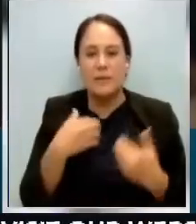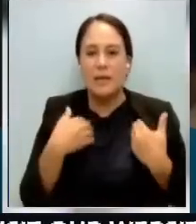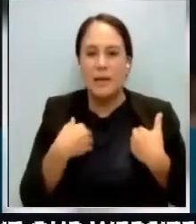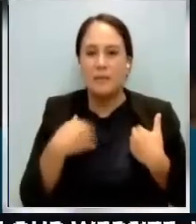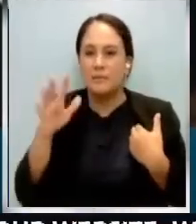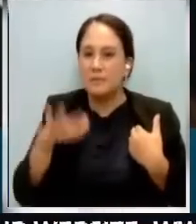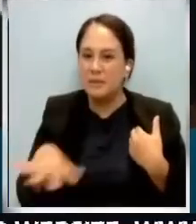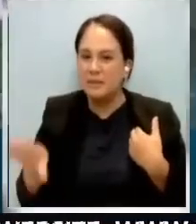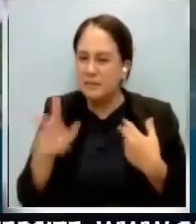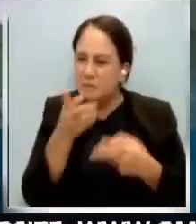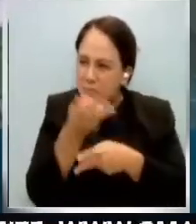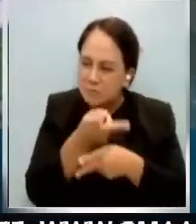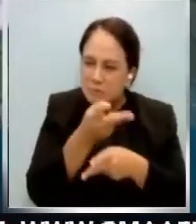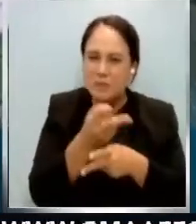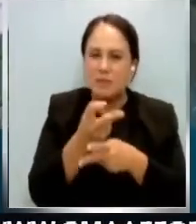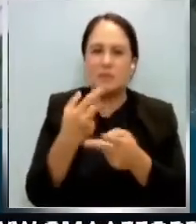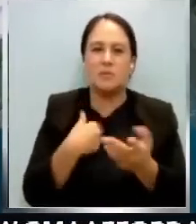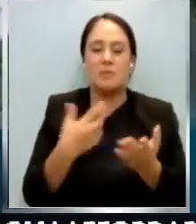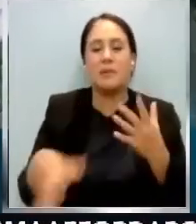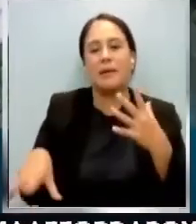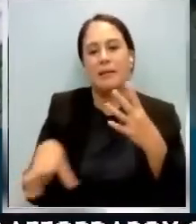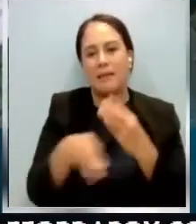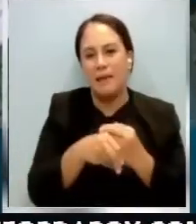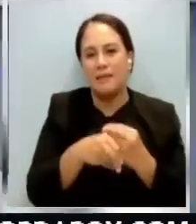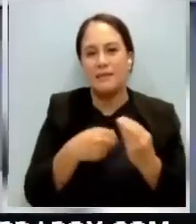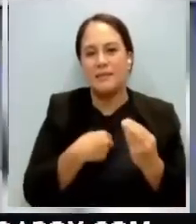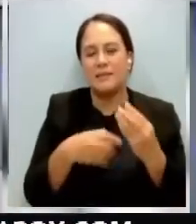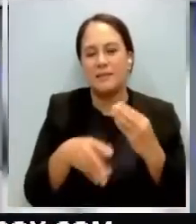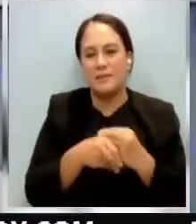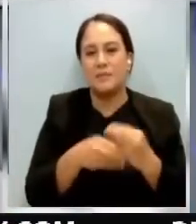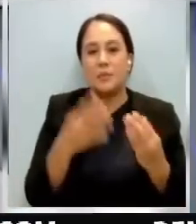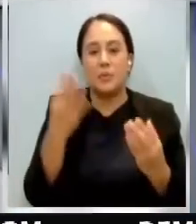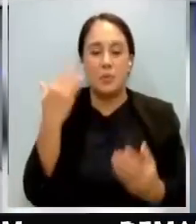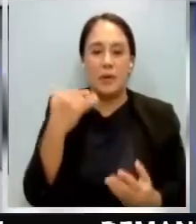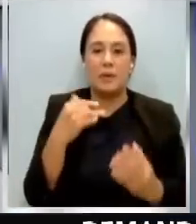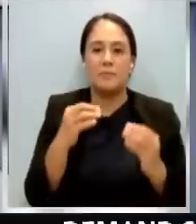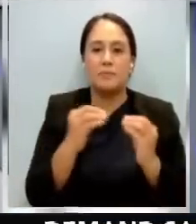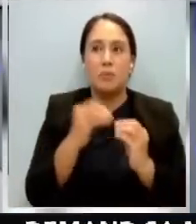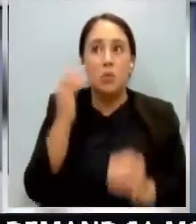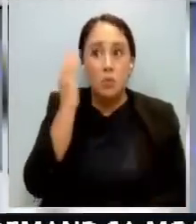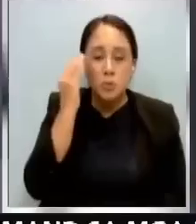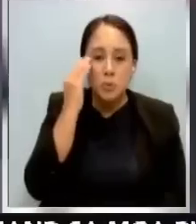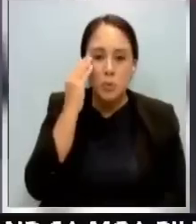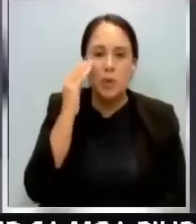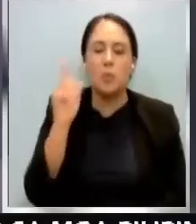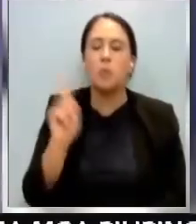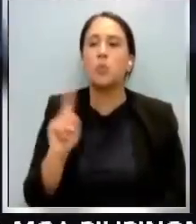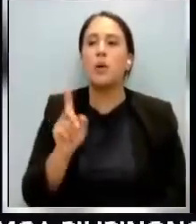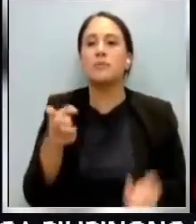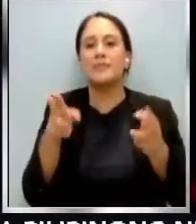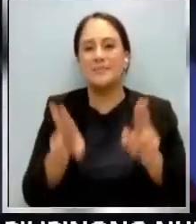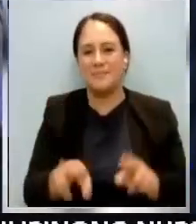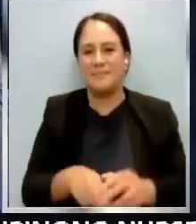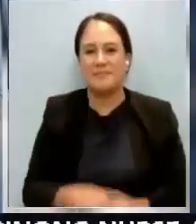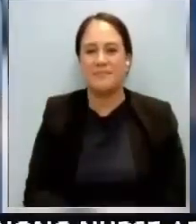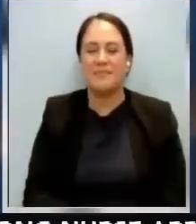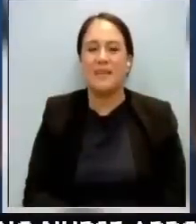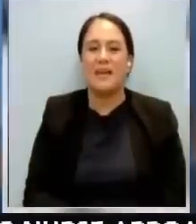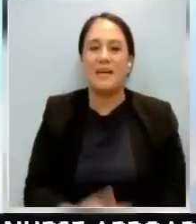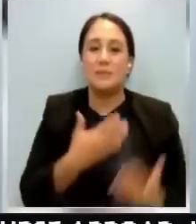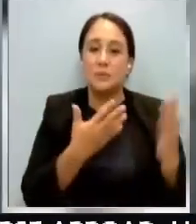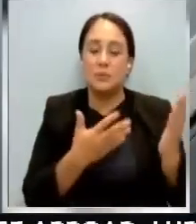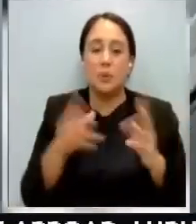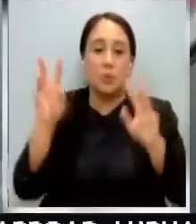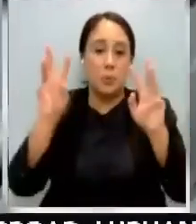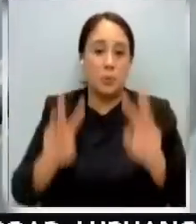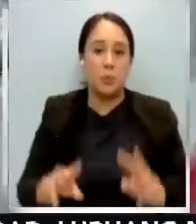siguro, makakadagdag na rin siya, complimentary na rin siya kasi mas knowledgeable na ako kung anong mangyayari. At ang maghahatid ng weather news gabi-gabi